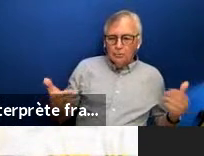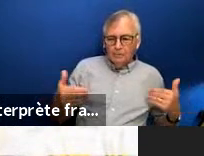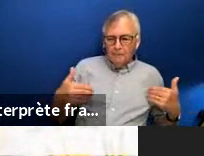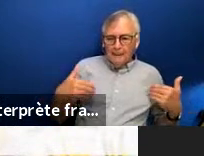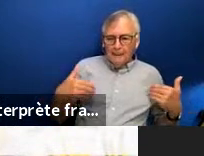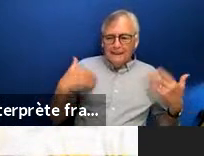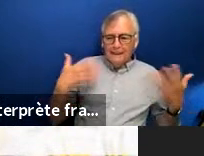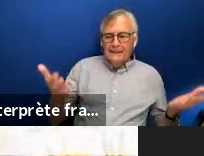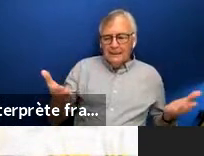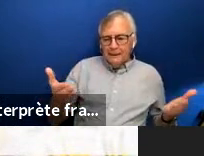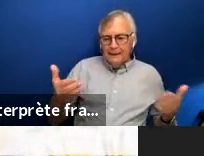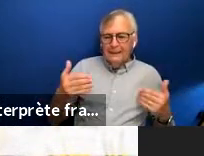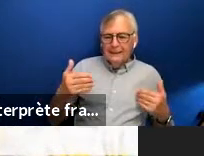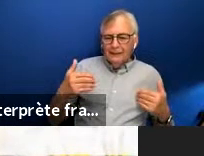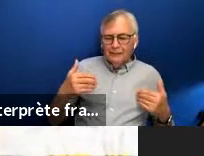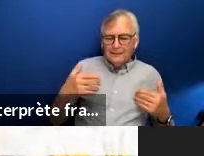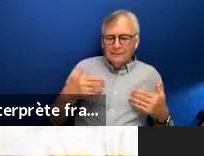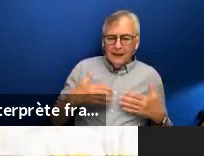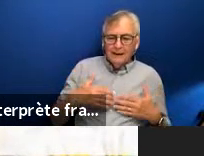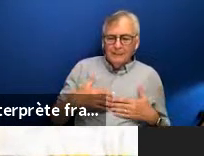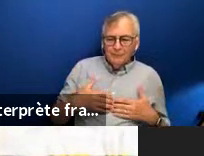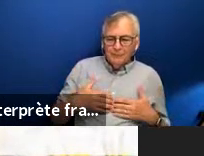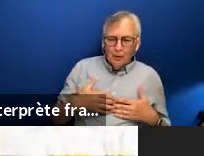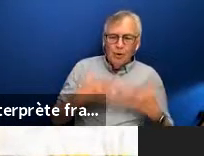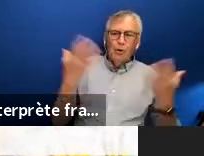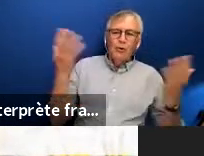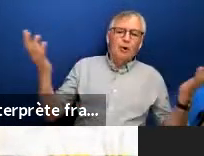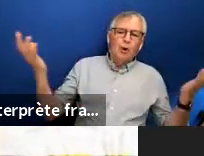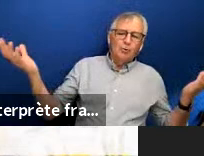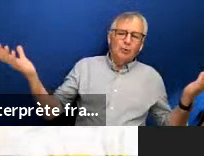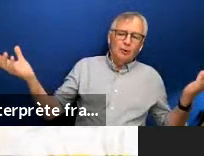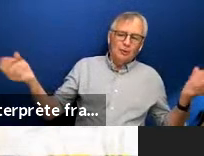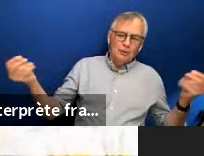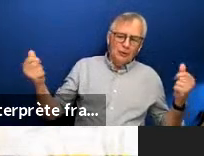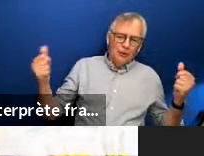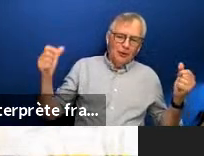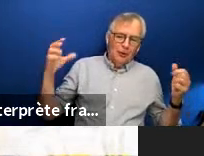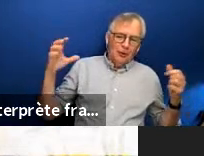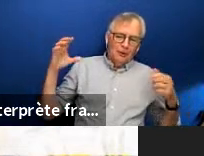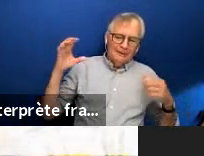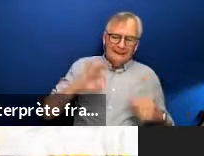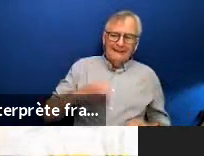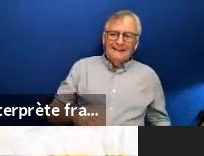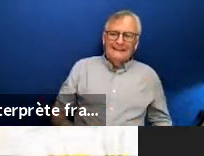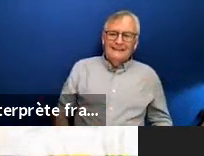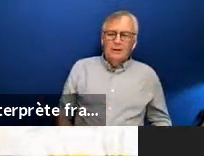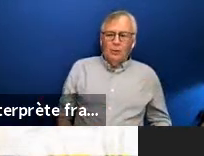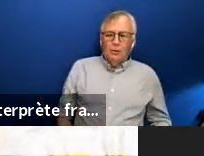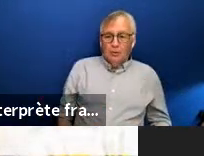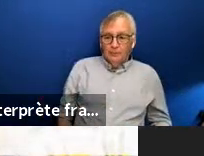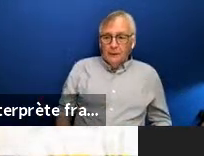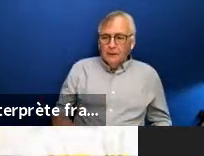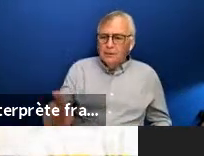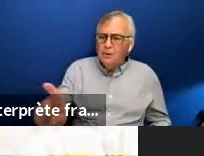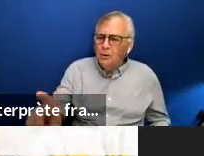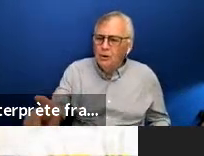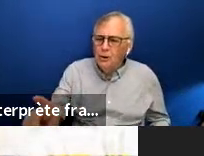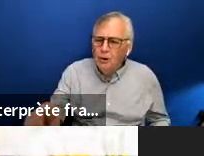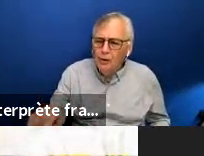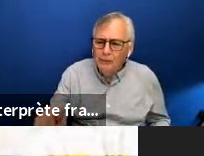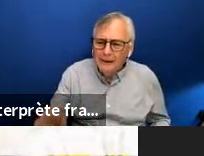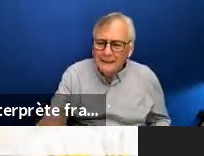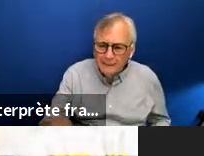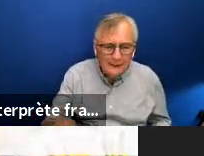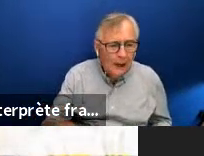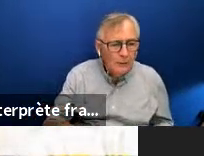sourds qui effectivement, lutte contre cette décision-là. Donc,